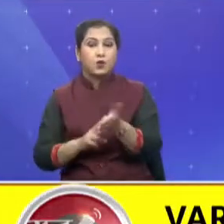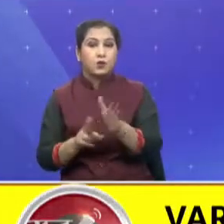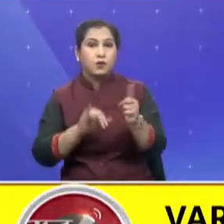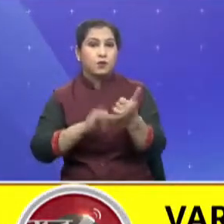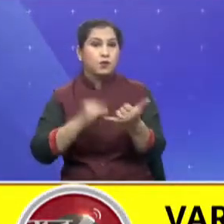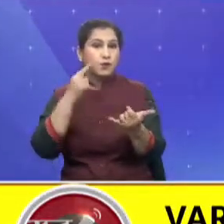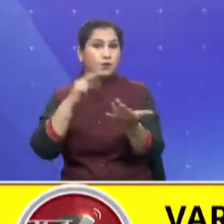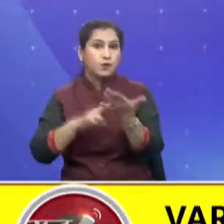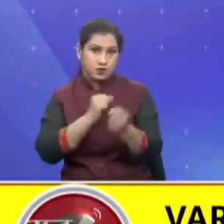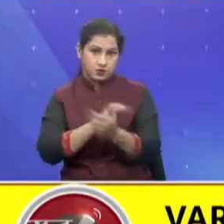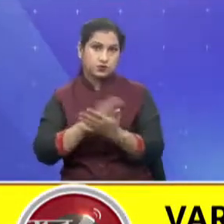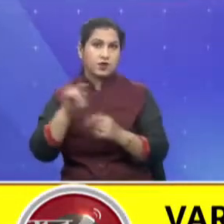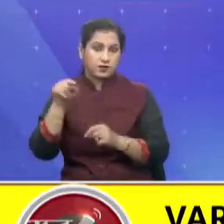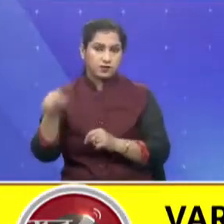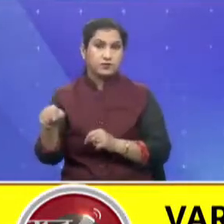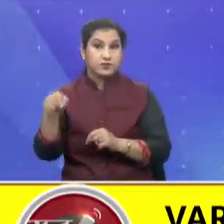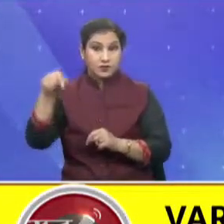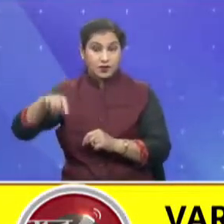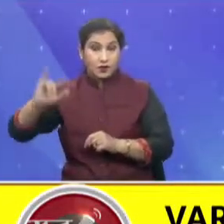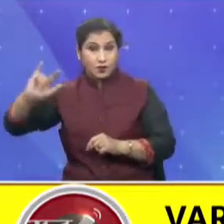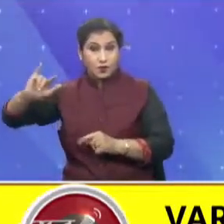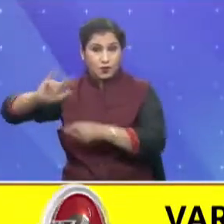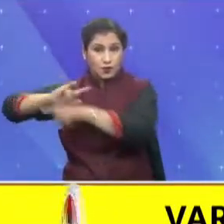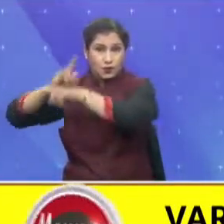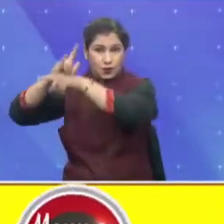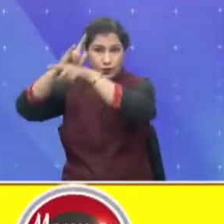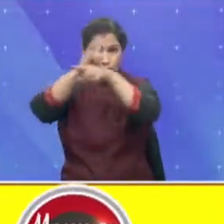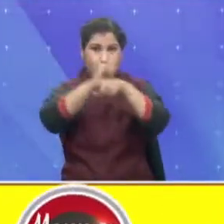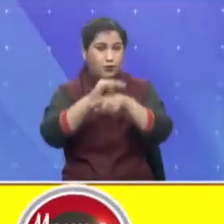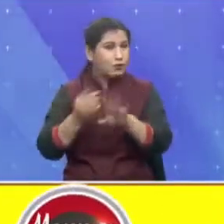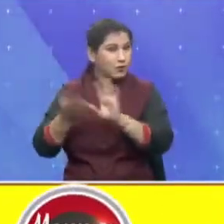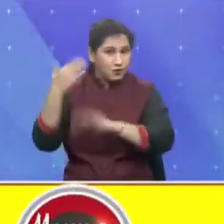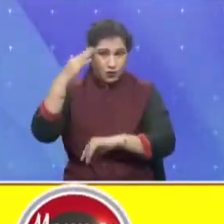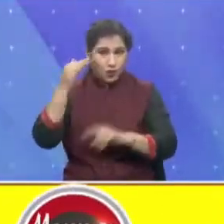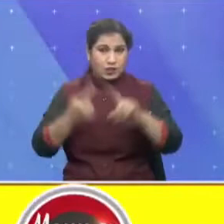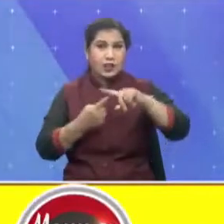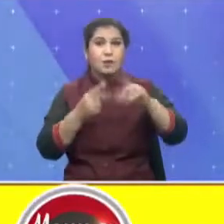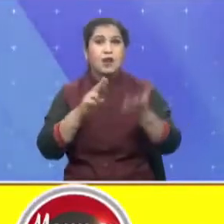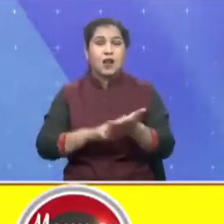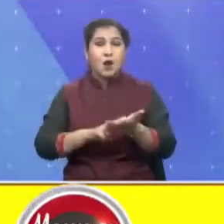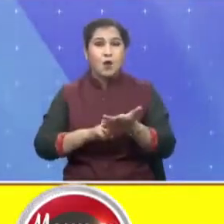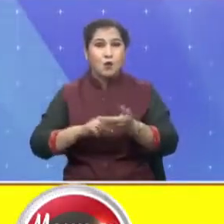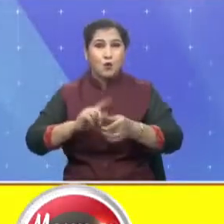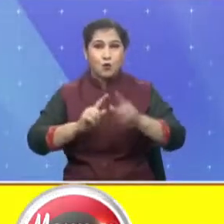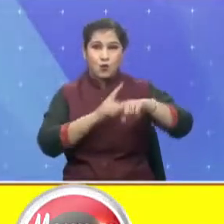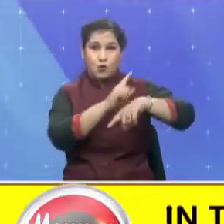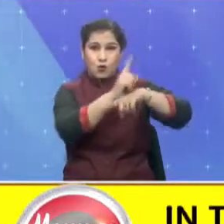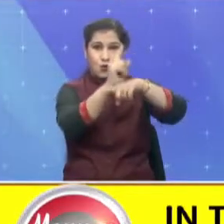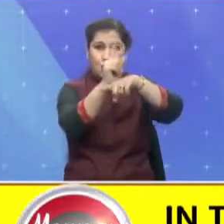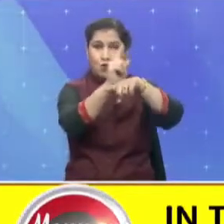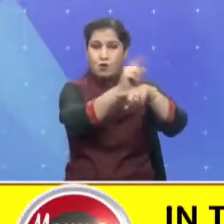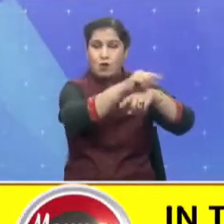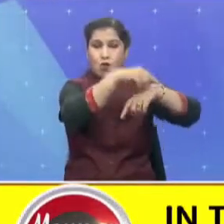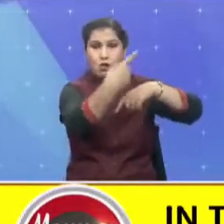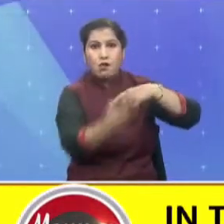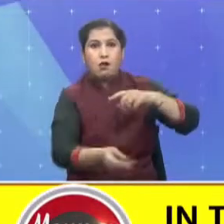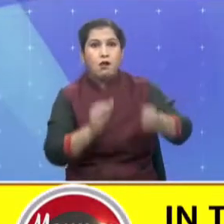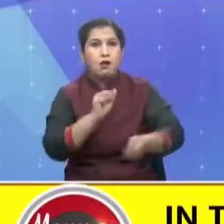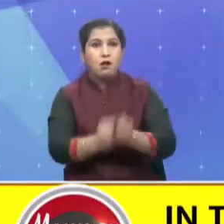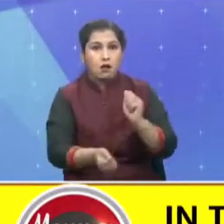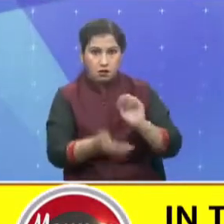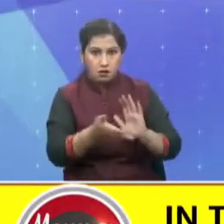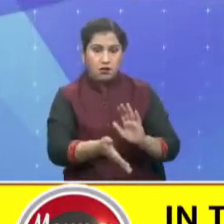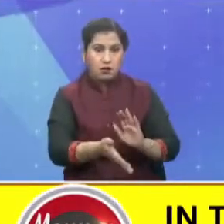थे जो इस महीने तमिलनाडु में हादसे का शिकार हो गया। उस हादसे में हमने देश